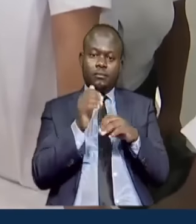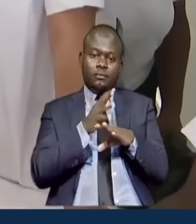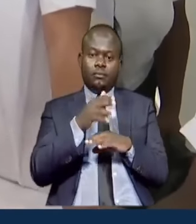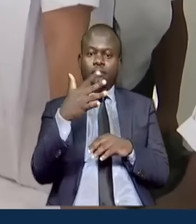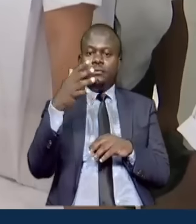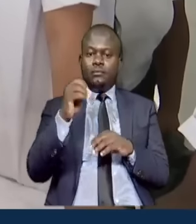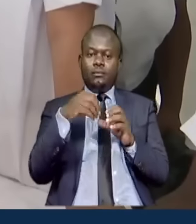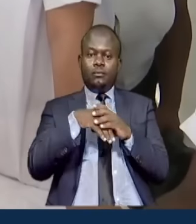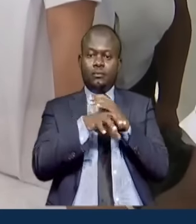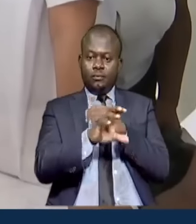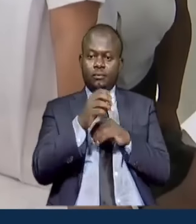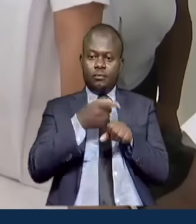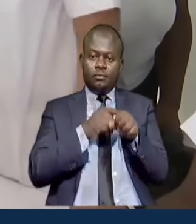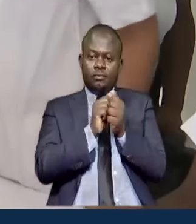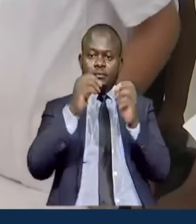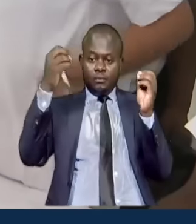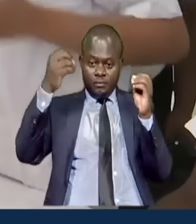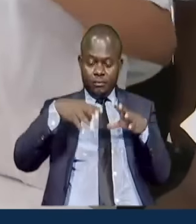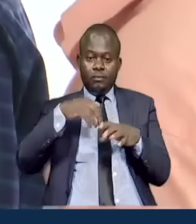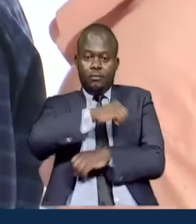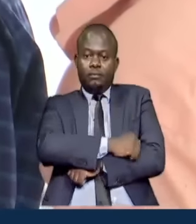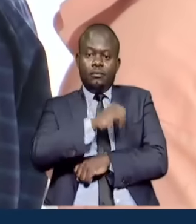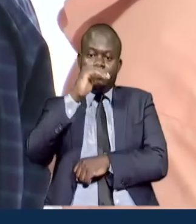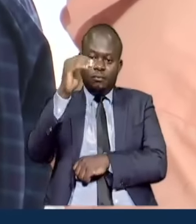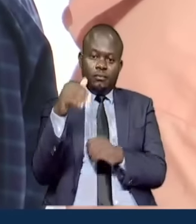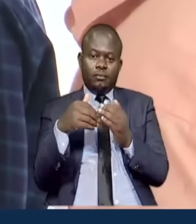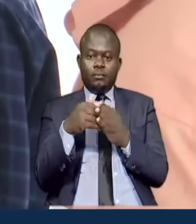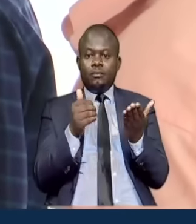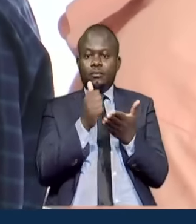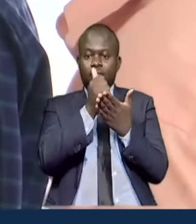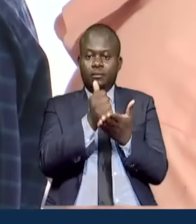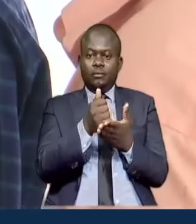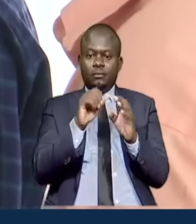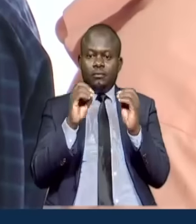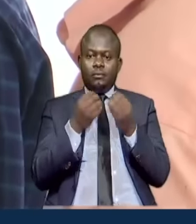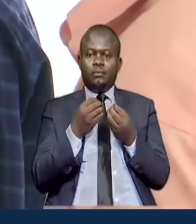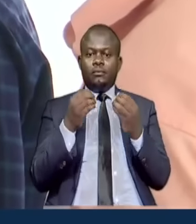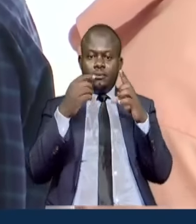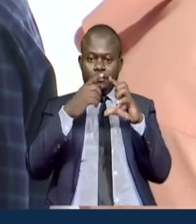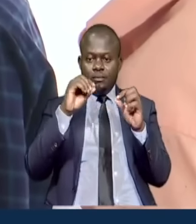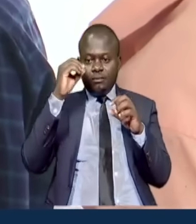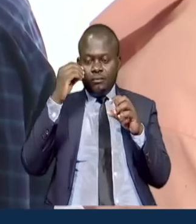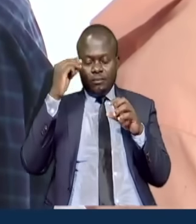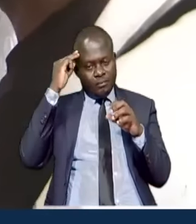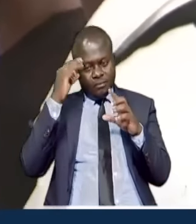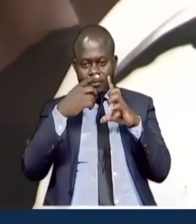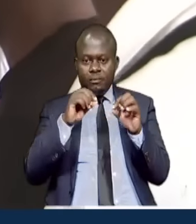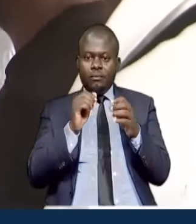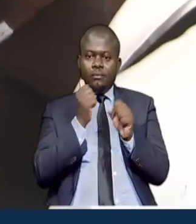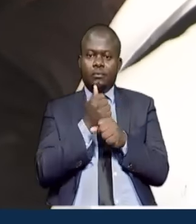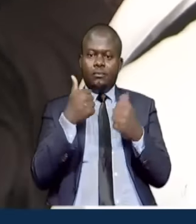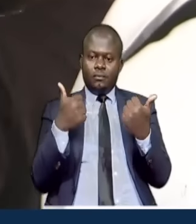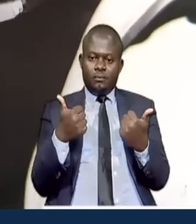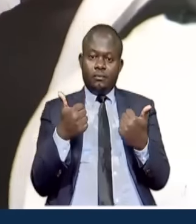mu mashami ya Musanze na Kigali y'ishuri rikuru ry'imyuga n'ubumenyingiro yafashijwe n'umuryango wa Mastercard kunozwa. Ba nyirayo bavuga